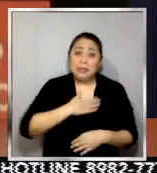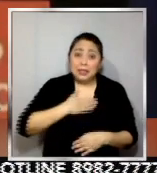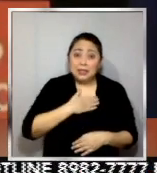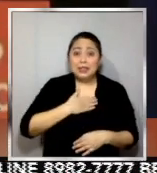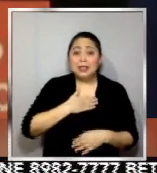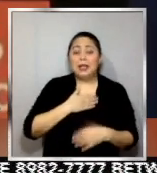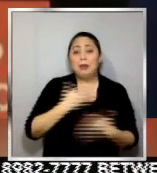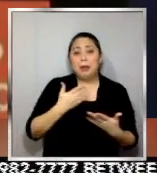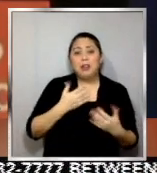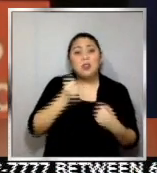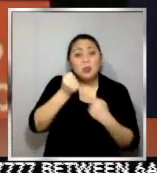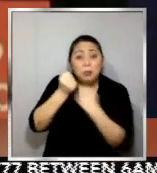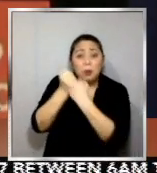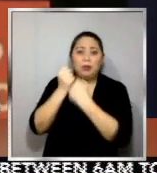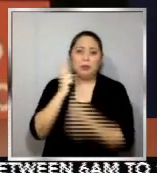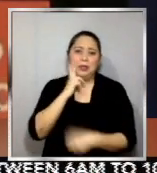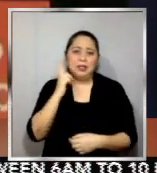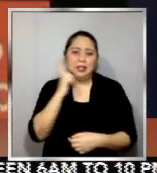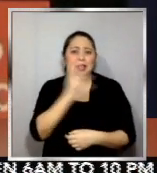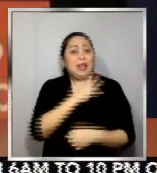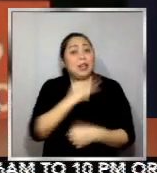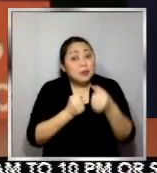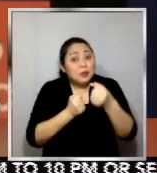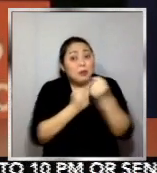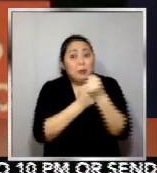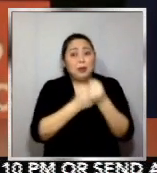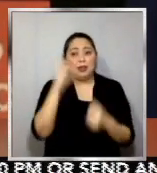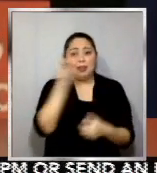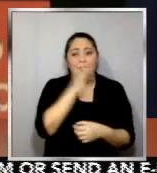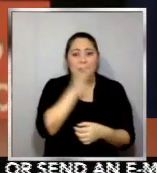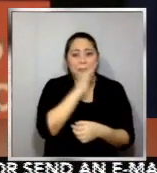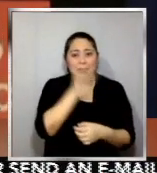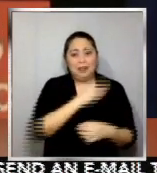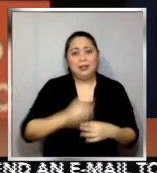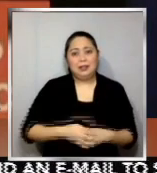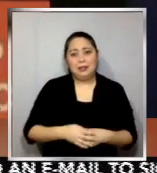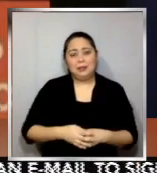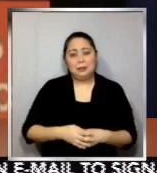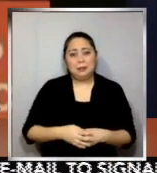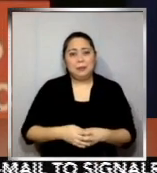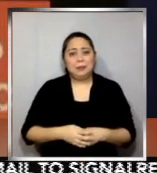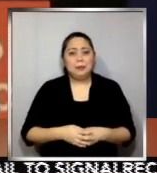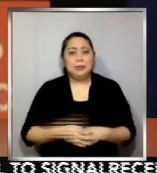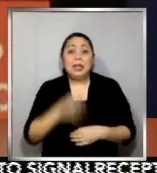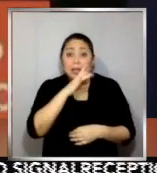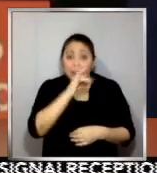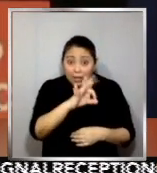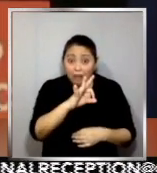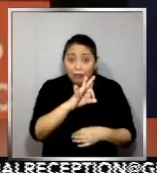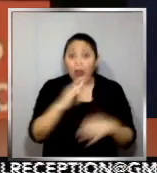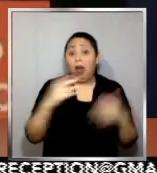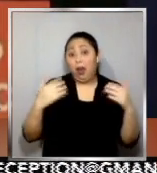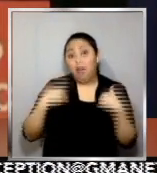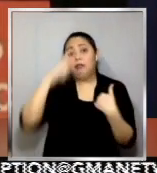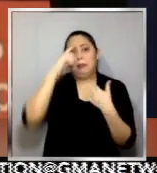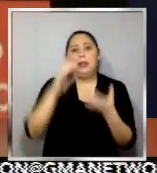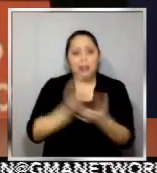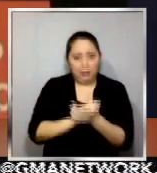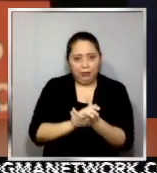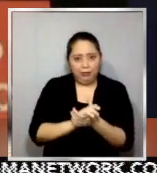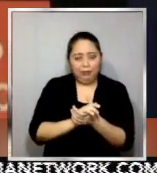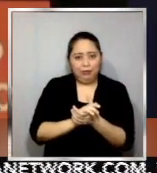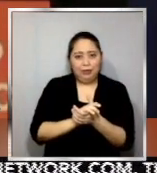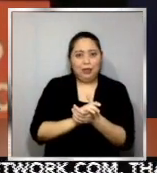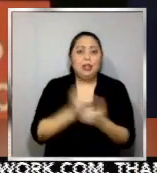sa liderato ng ating Pangulo. Kung hindi naman po, c'est la vie.